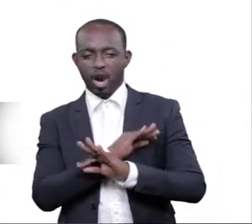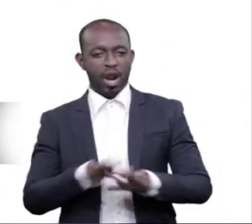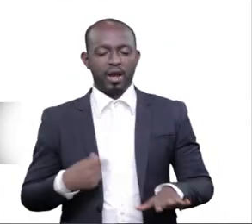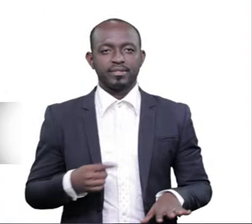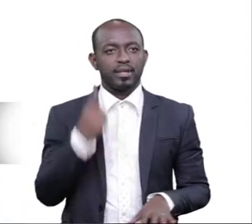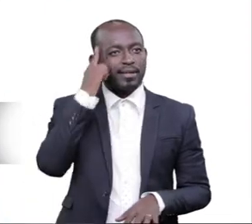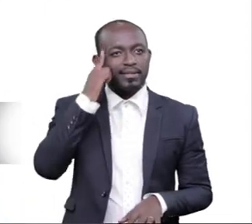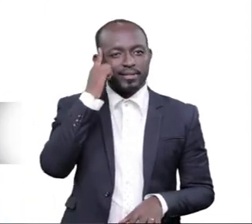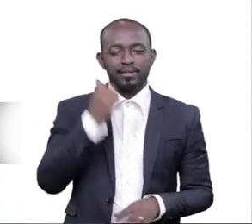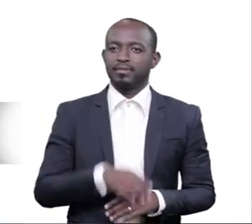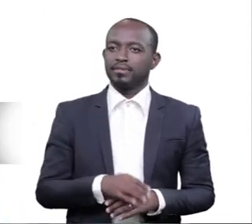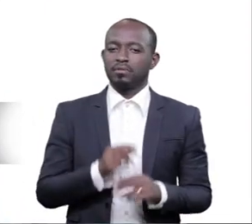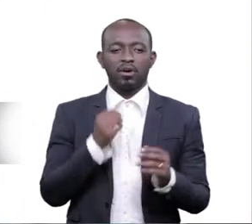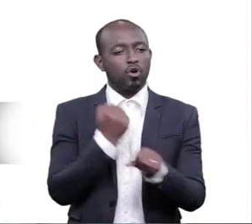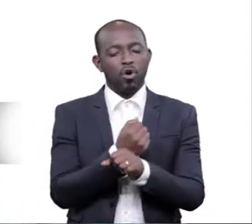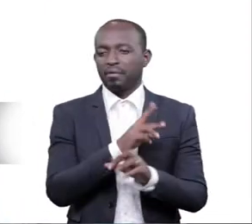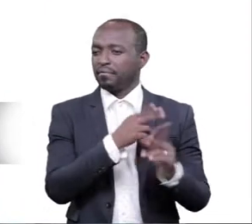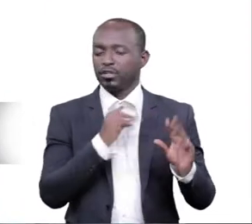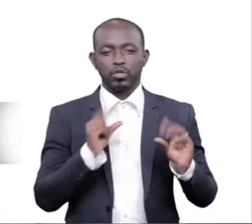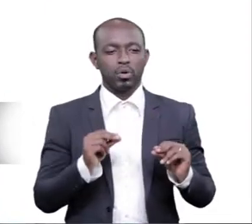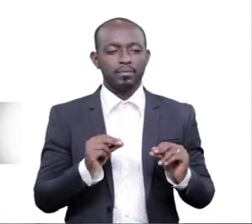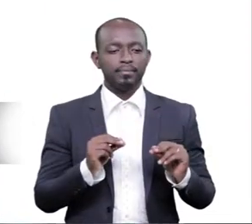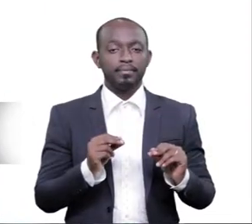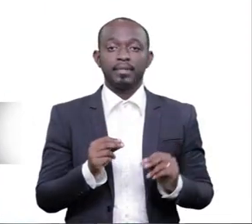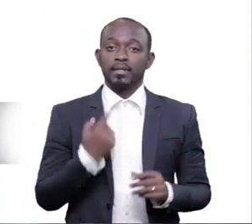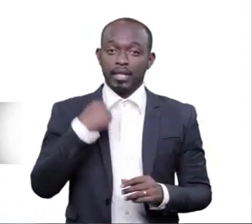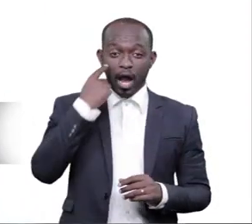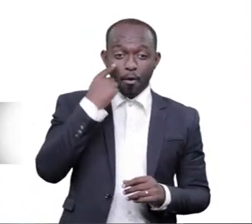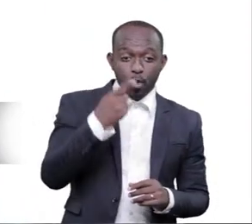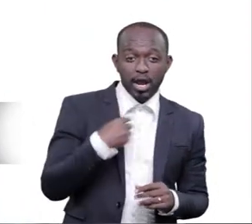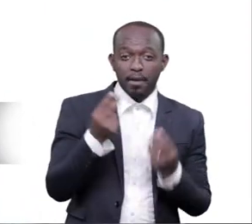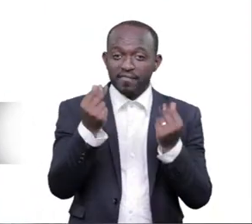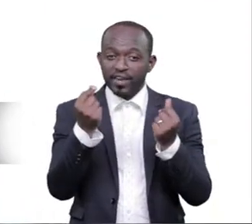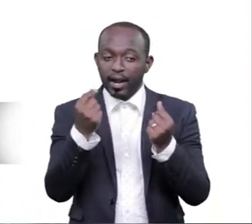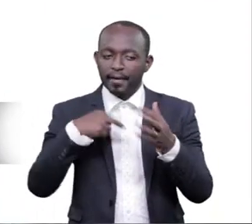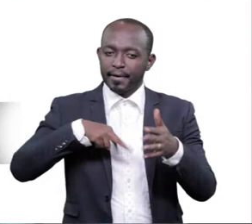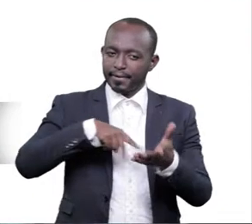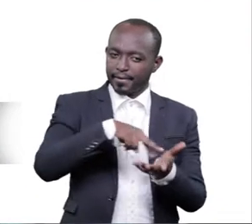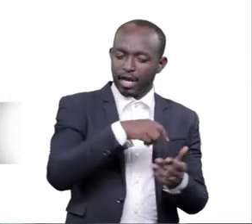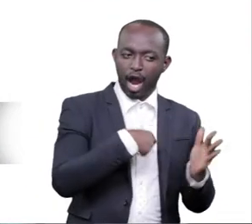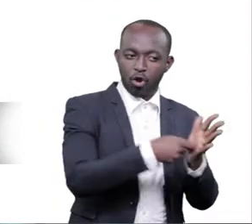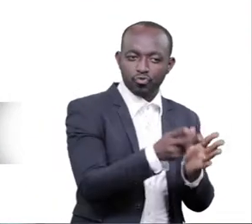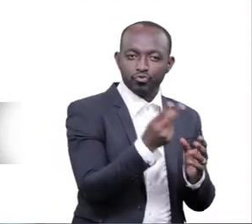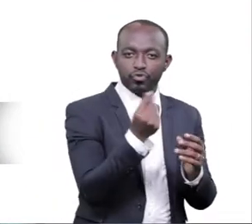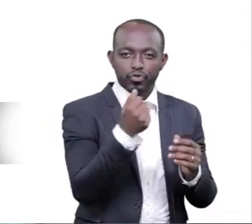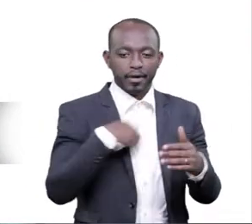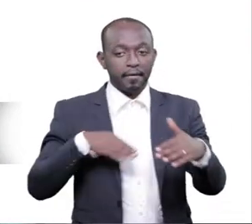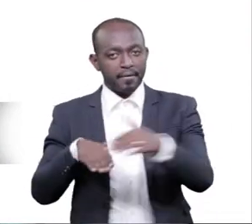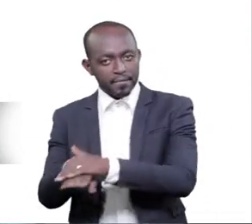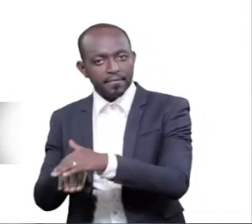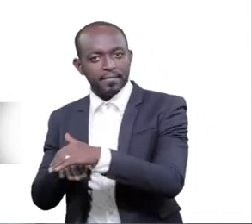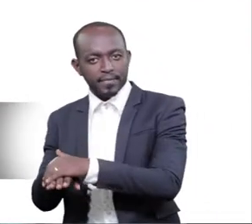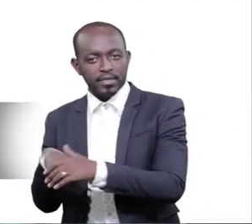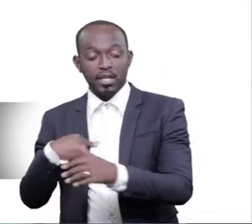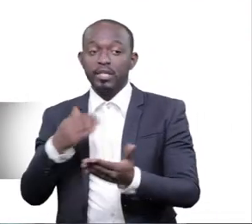nta kindi nari gukora ko nabonaga amafaranga nanjye nahagura utuntu nkatubika ntangira kwitegura indi ifite